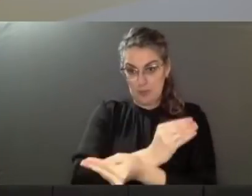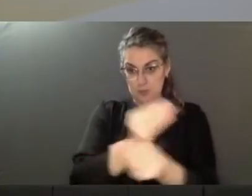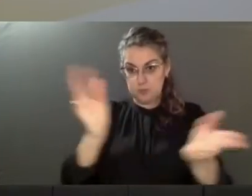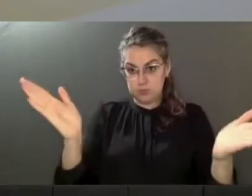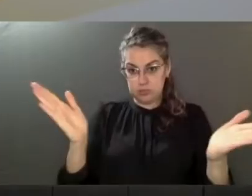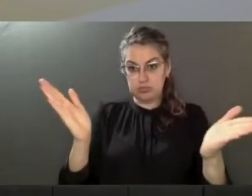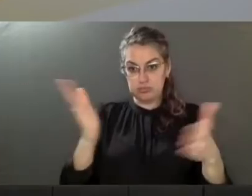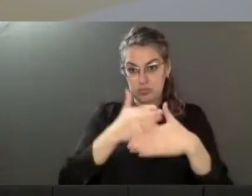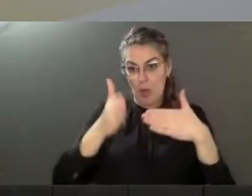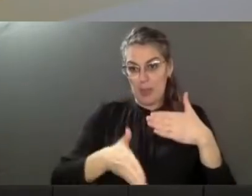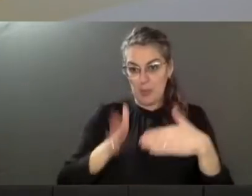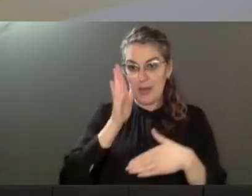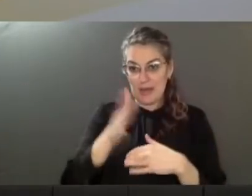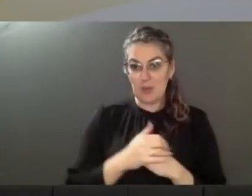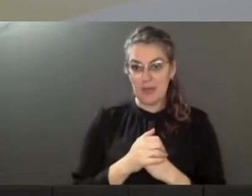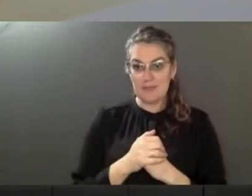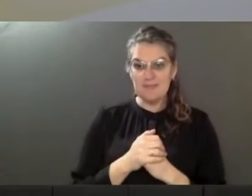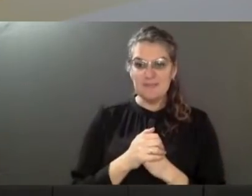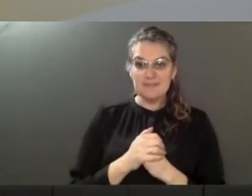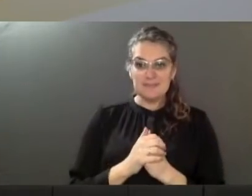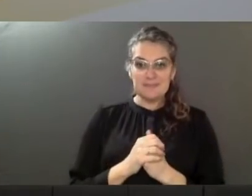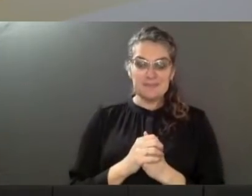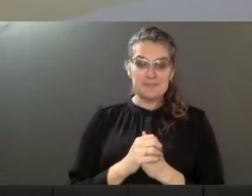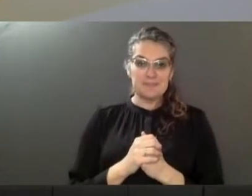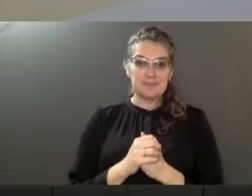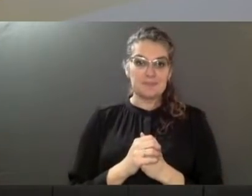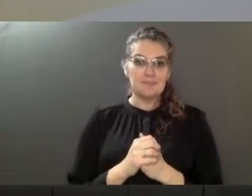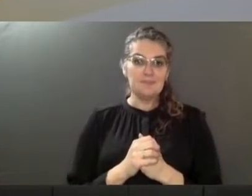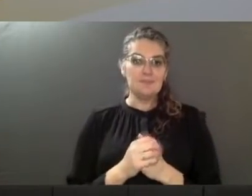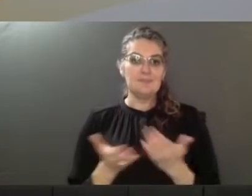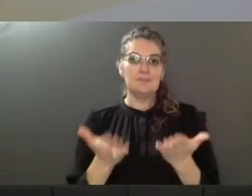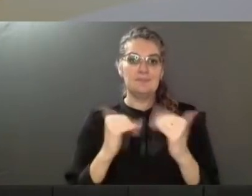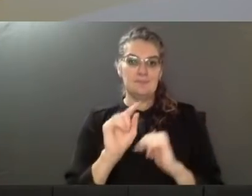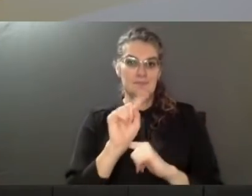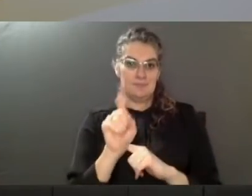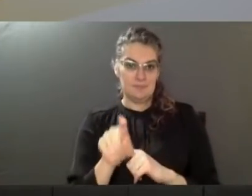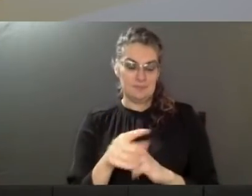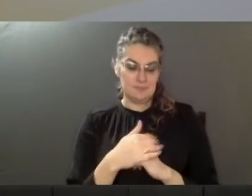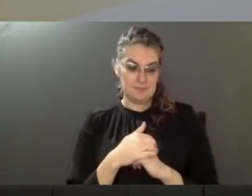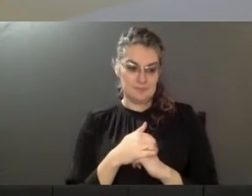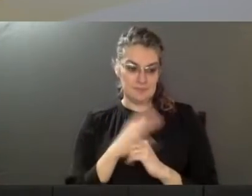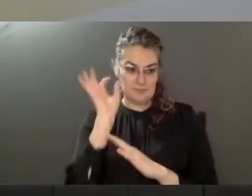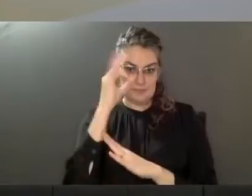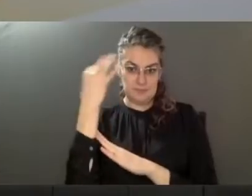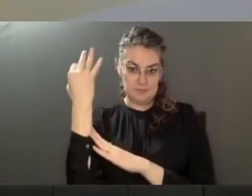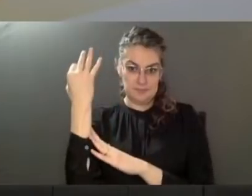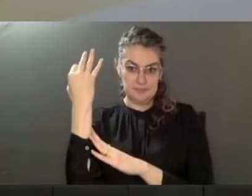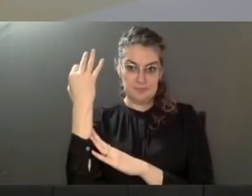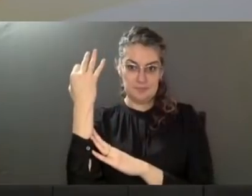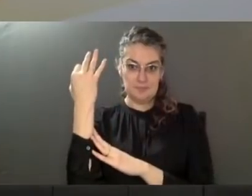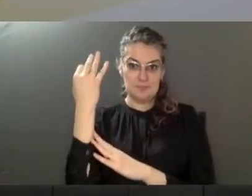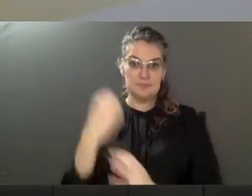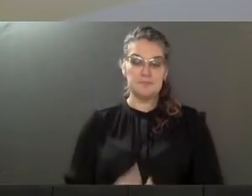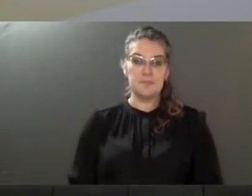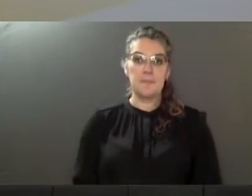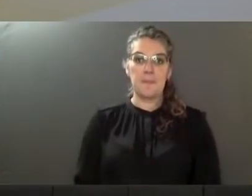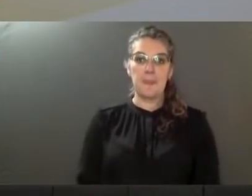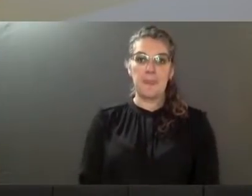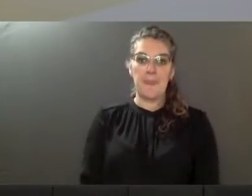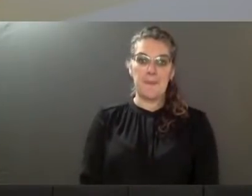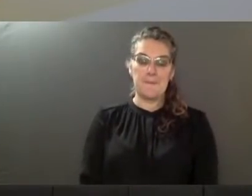Bonjour, Dr Morrison. Good afternoon to everyone. Dr Morrison, il y a eu plusieurs études